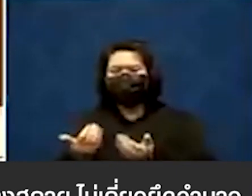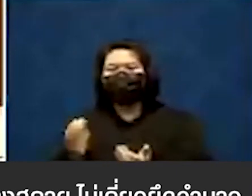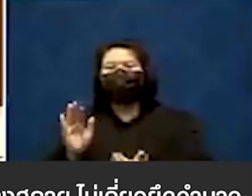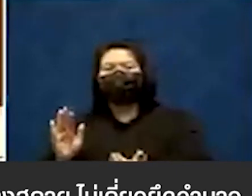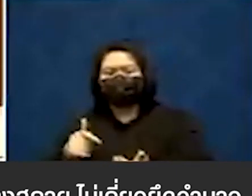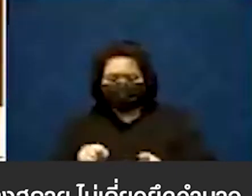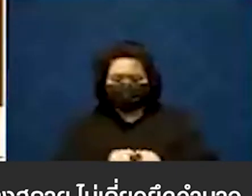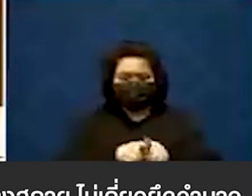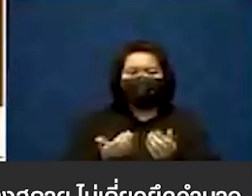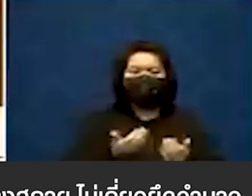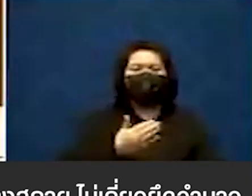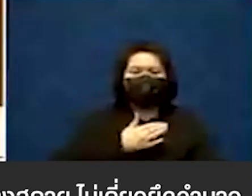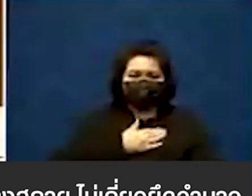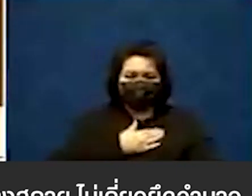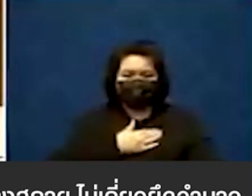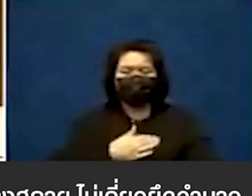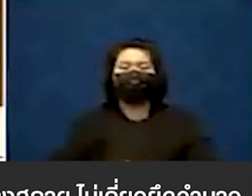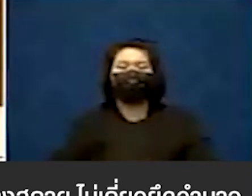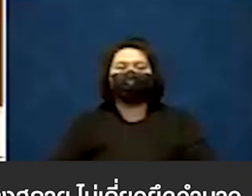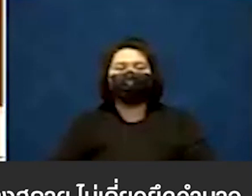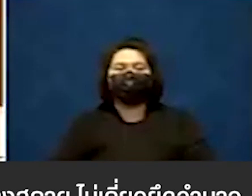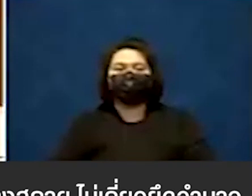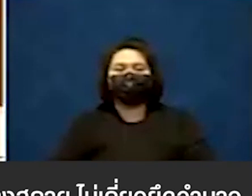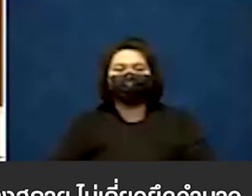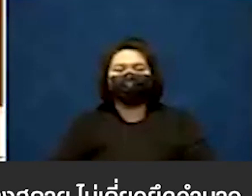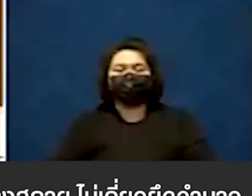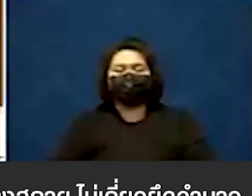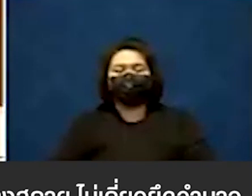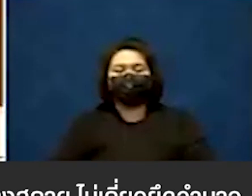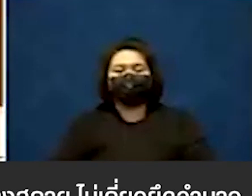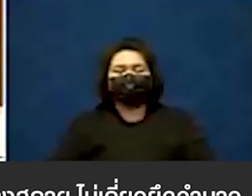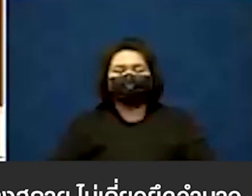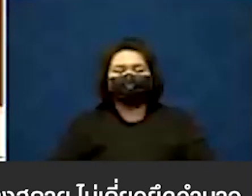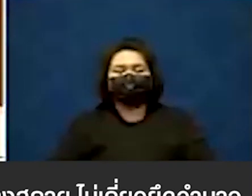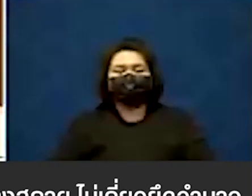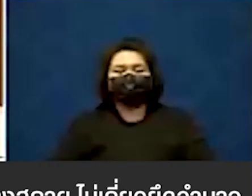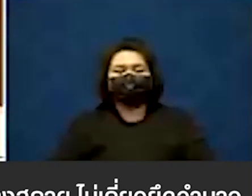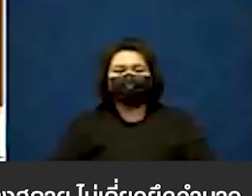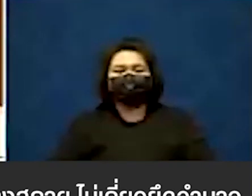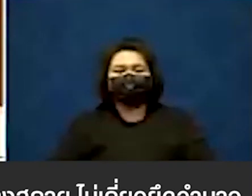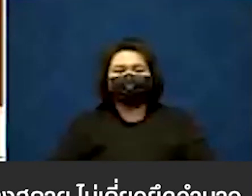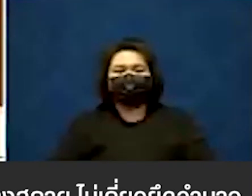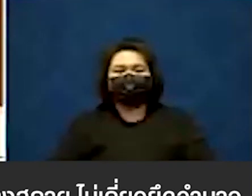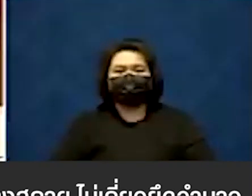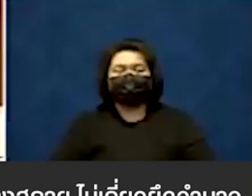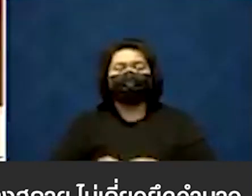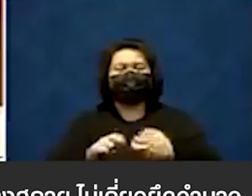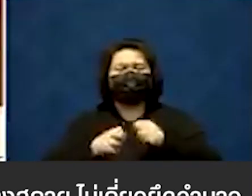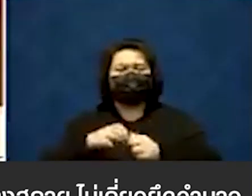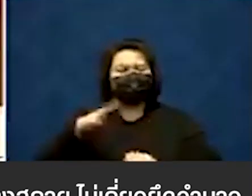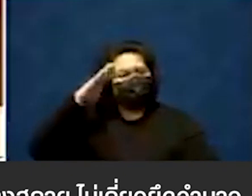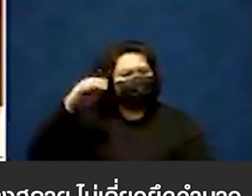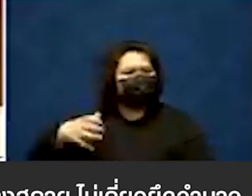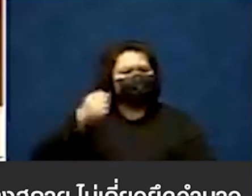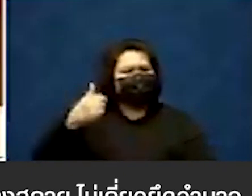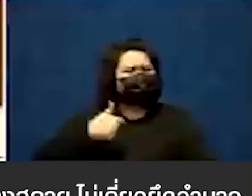ลกผมอ่แล้นะครับแล้วเรื่องของปฏิวัติเี่ผมก